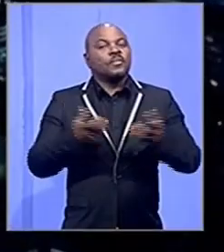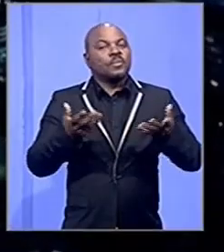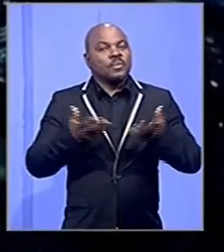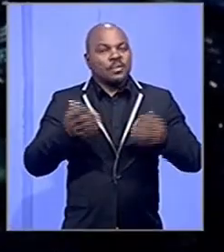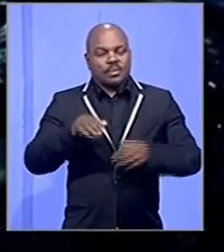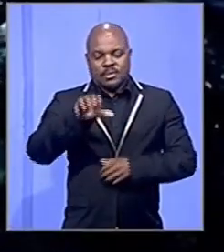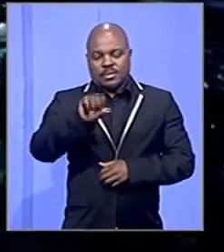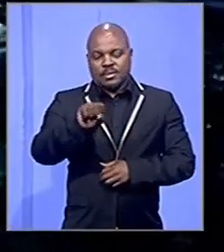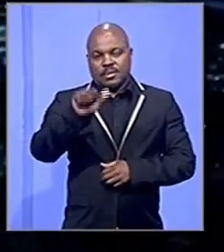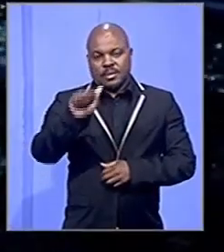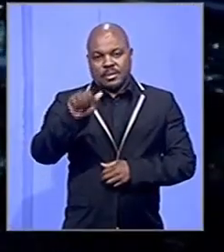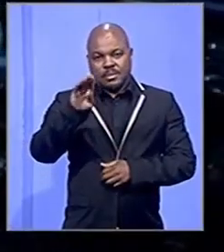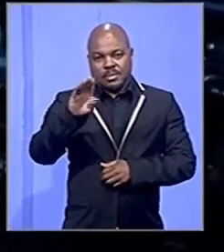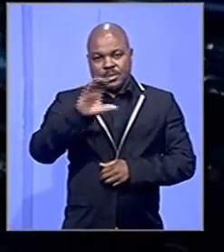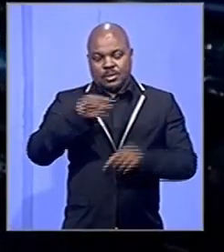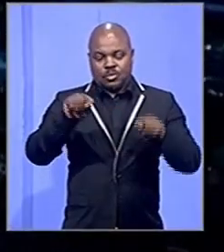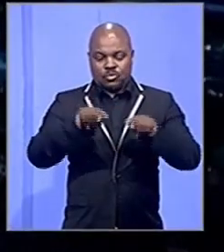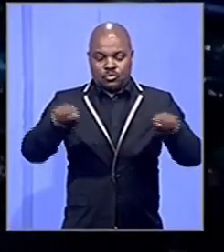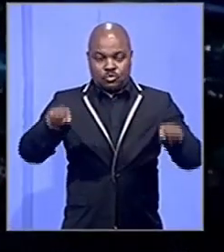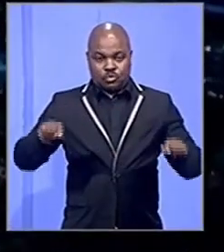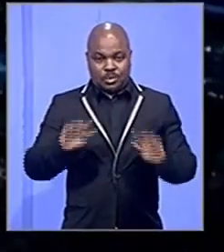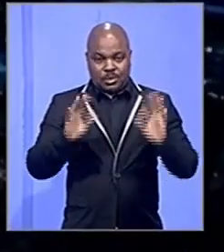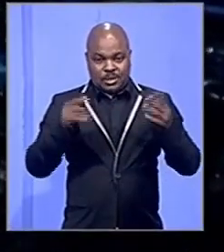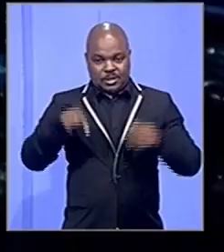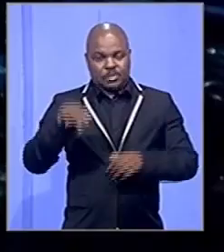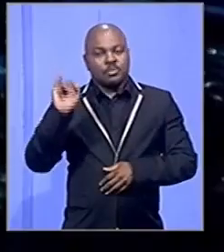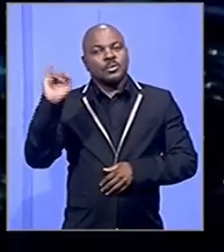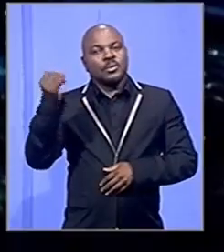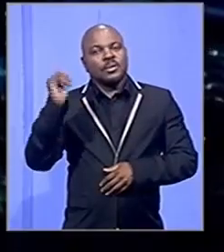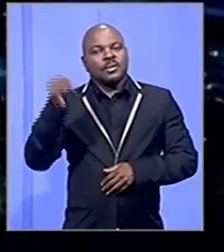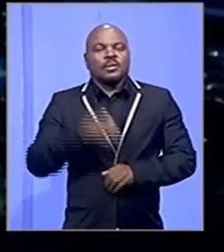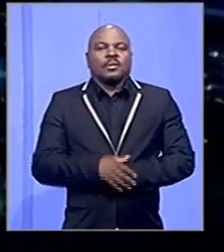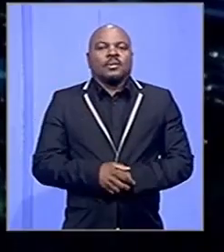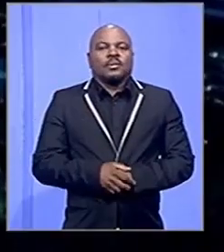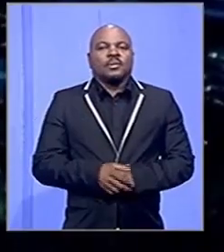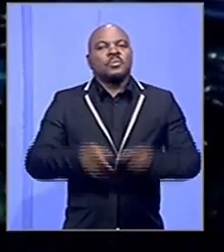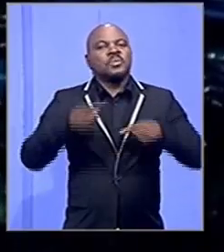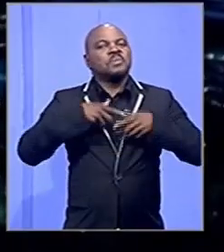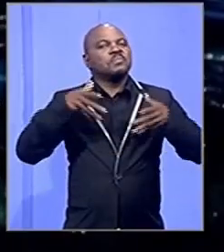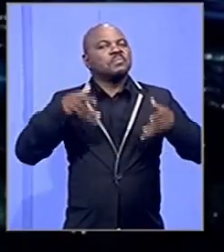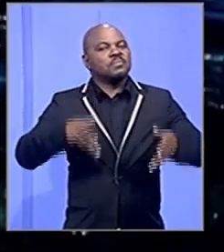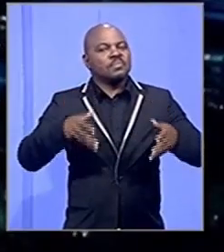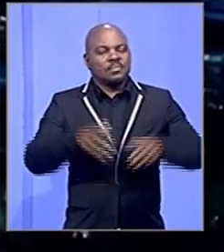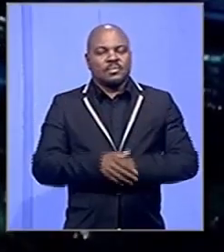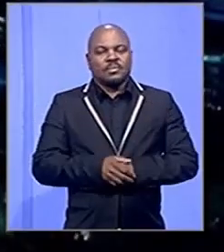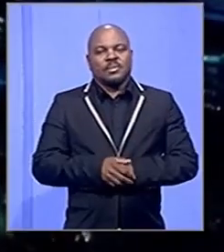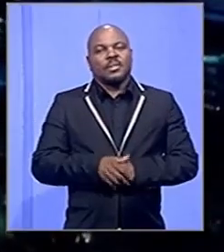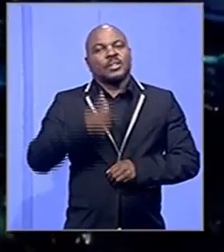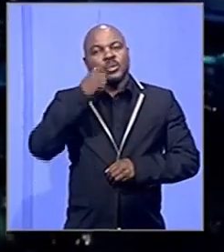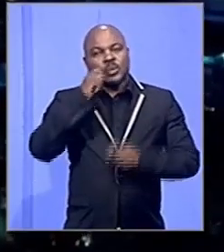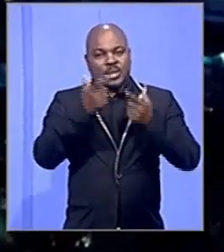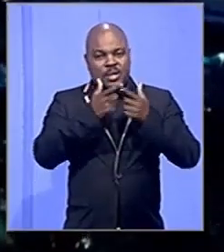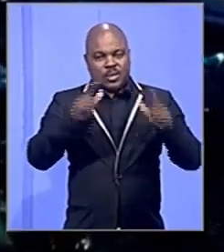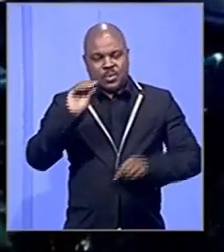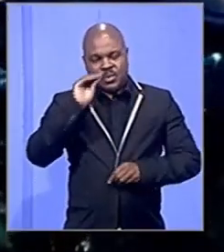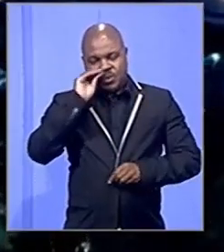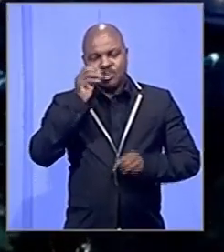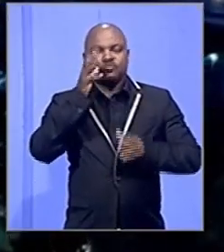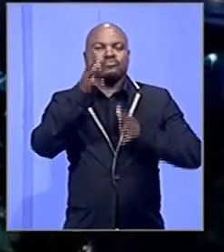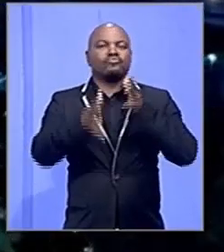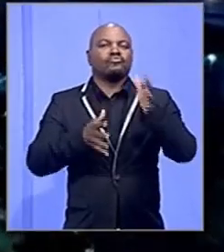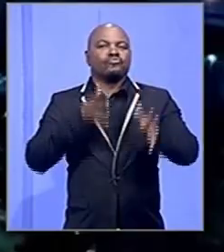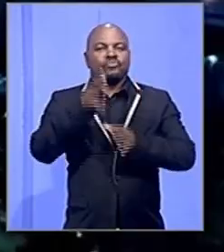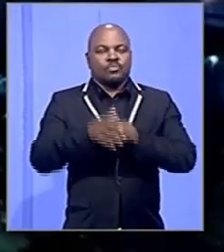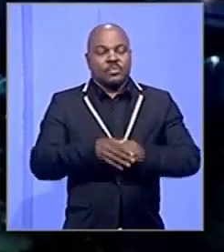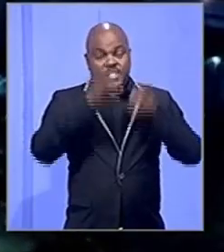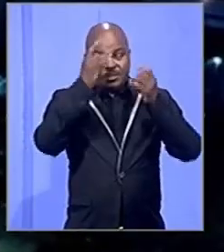Tlhamalalo go tswa mo SABC Studio 10 Auckland Park, Johannesburg. Re go tlisetsa kgaso ya dikgang tsa Setswana. A